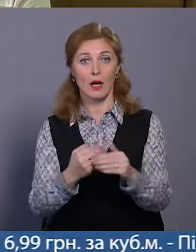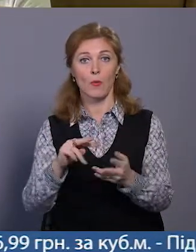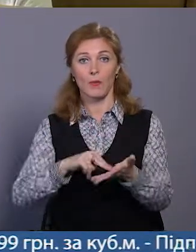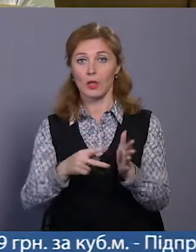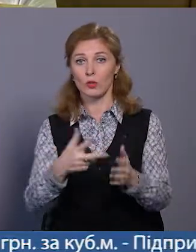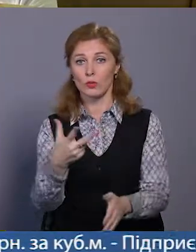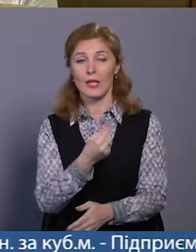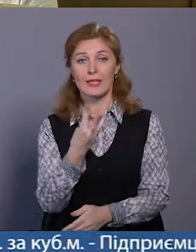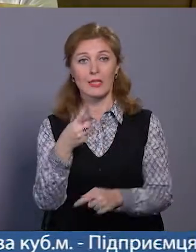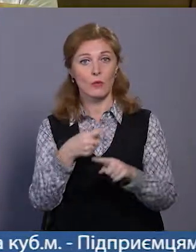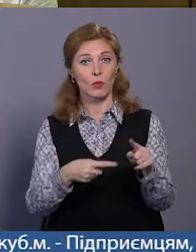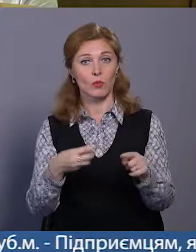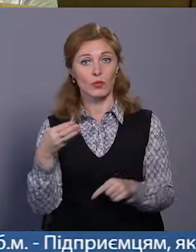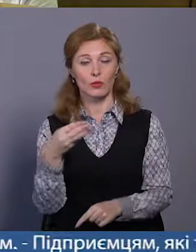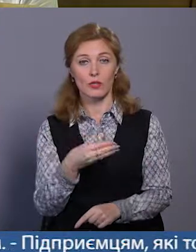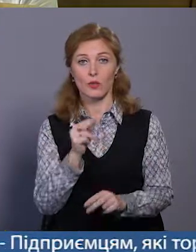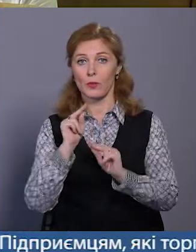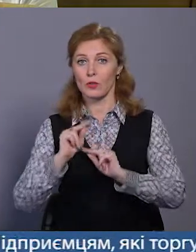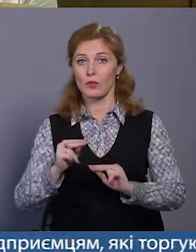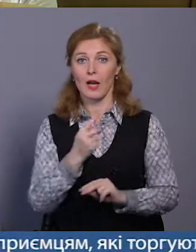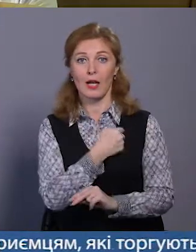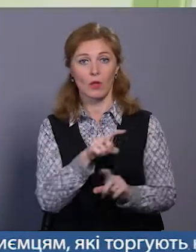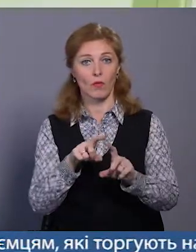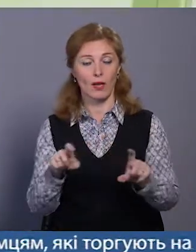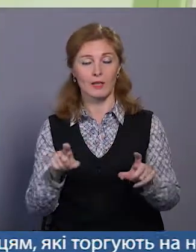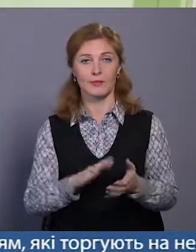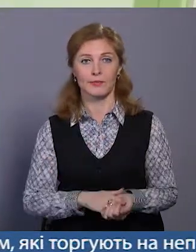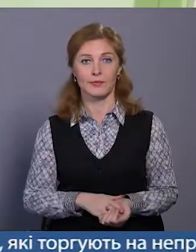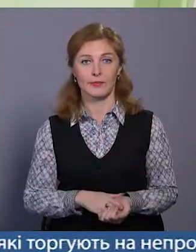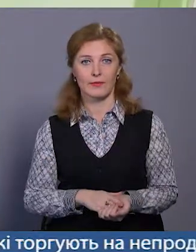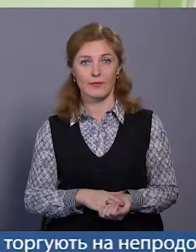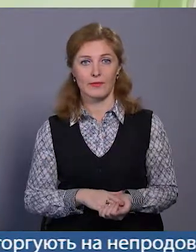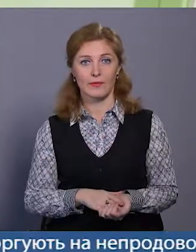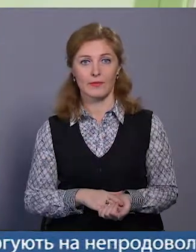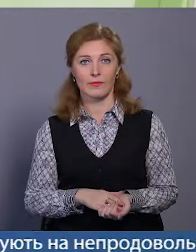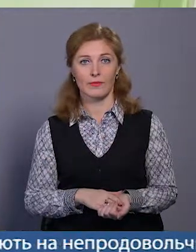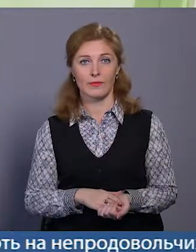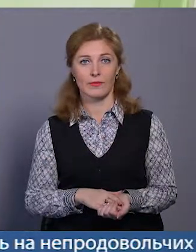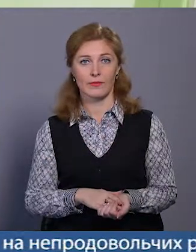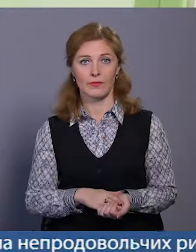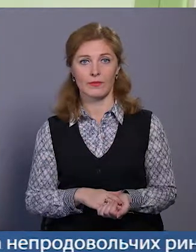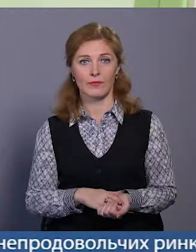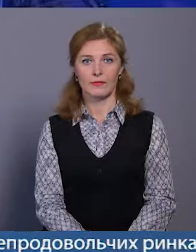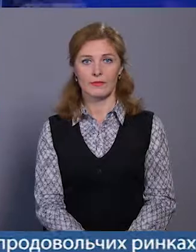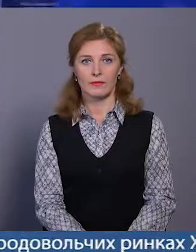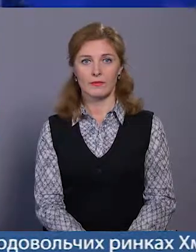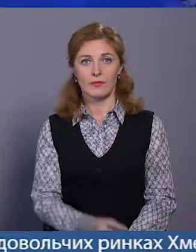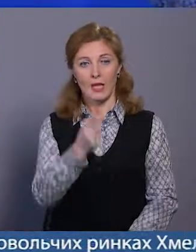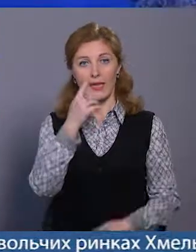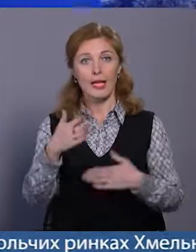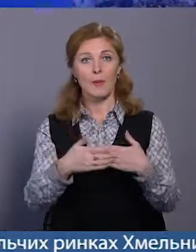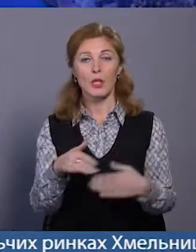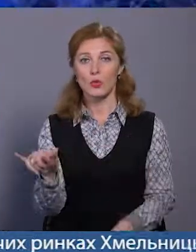3,5 тисячі працівників лікувальних закладів громади. Ірина Аріон, Валерій Телеховський, новини міста.